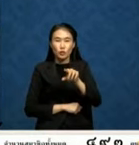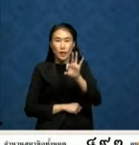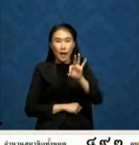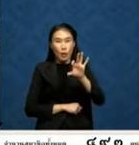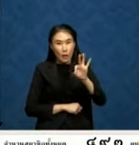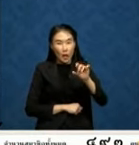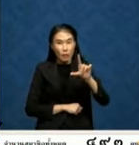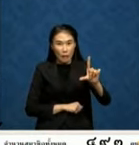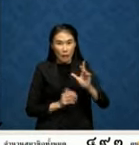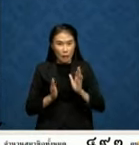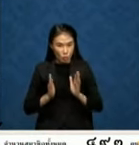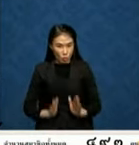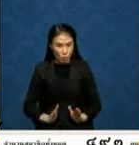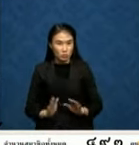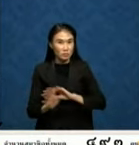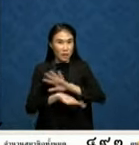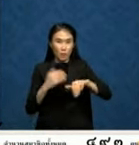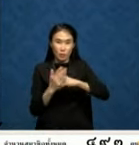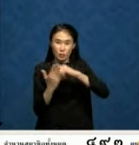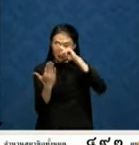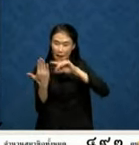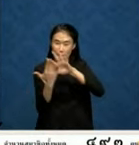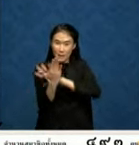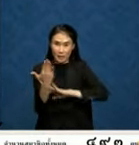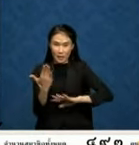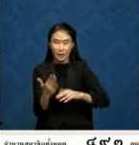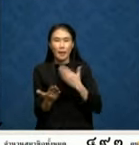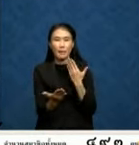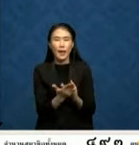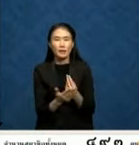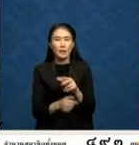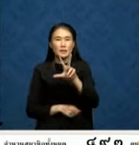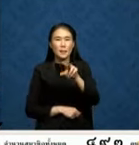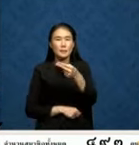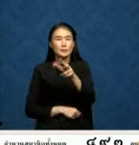23.99 ล้านรายทั่วประเทศวงเงินกว่า